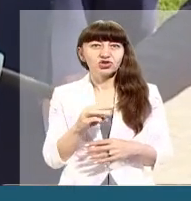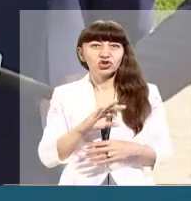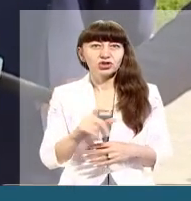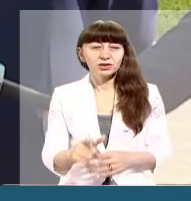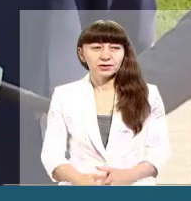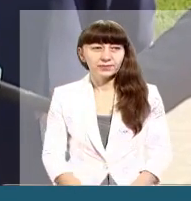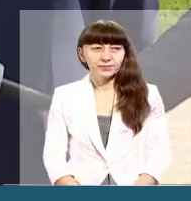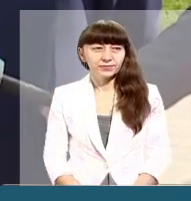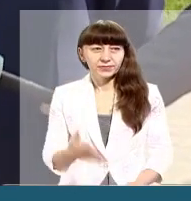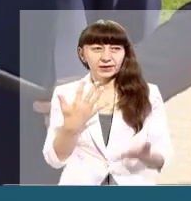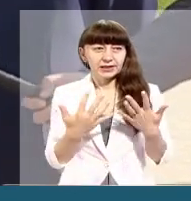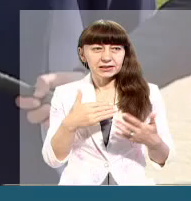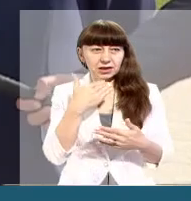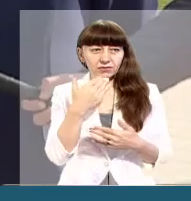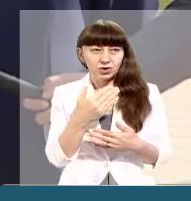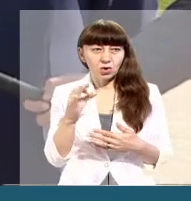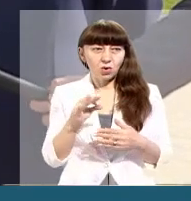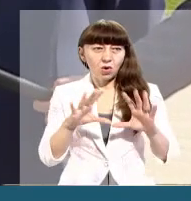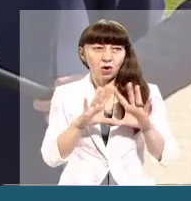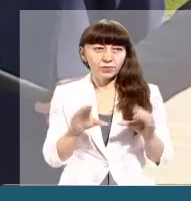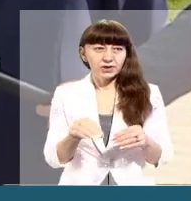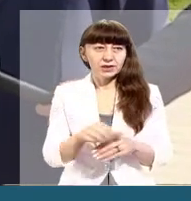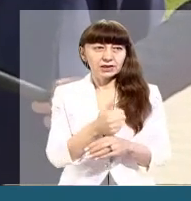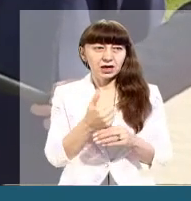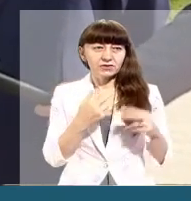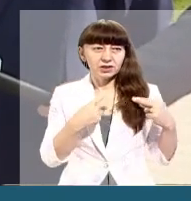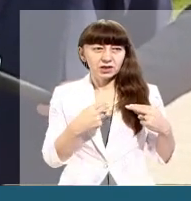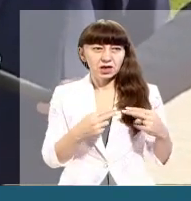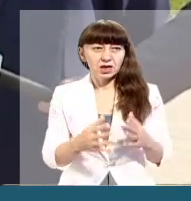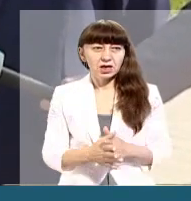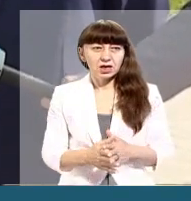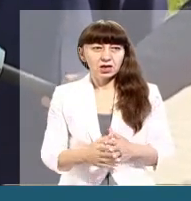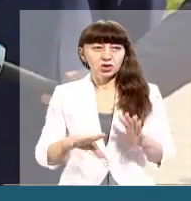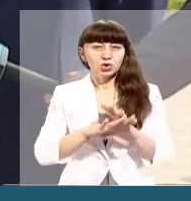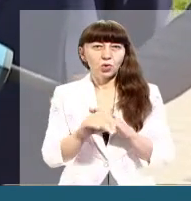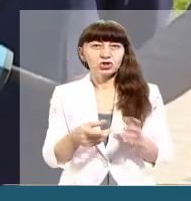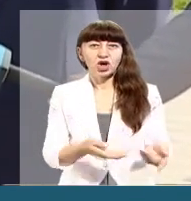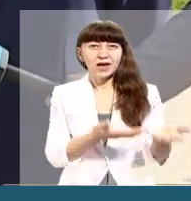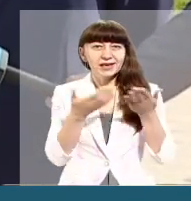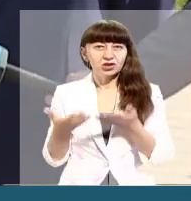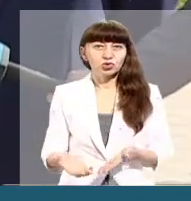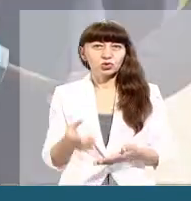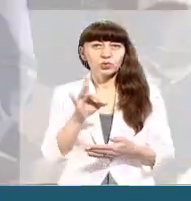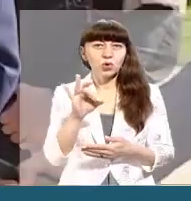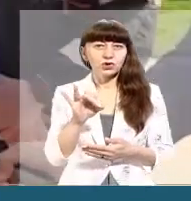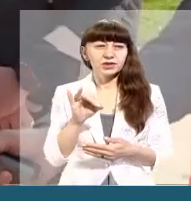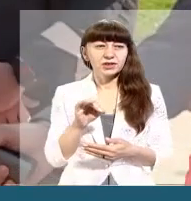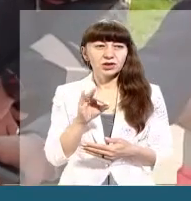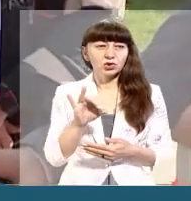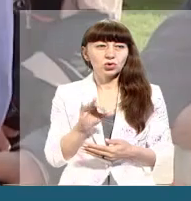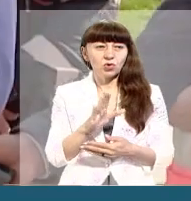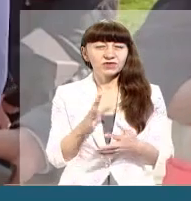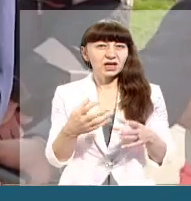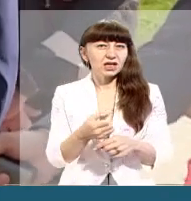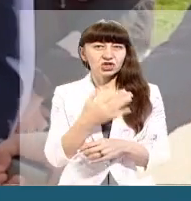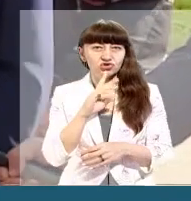Если говорить о наших объемах, основная деятельность – это вскрыша, добыча и отгрузка боксита. Павлодарский алюминий завод. Сокращений у нас